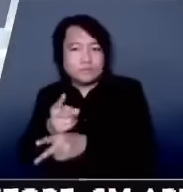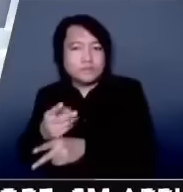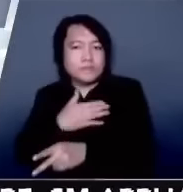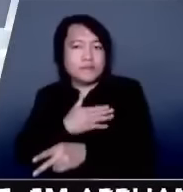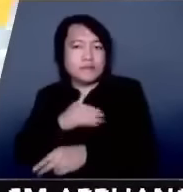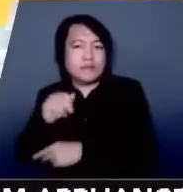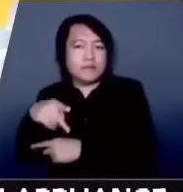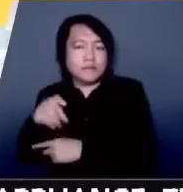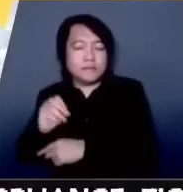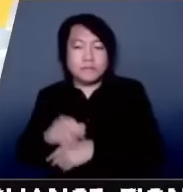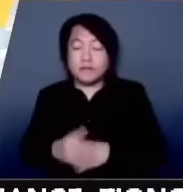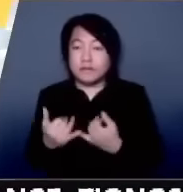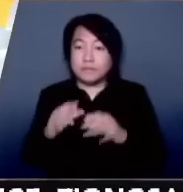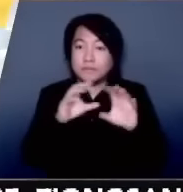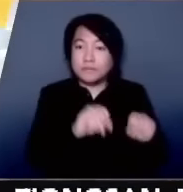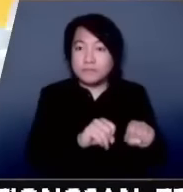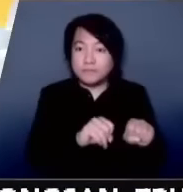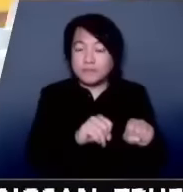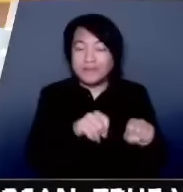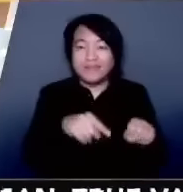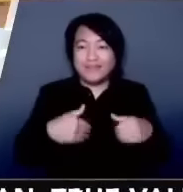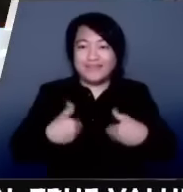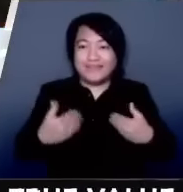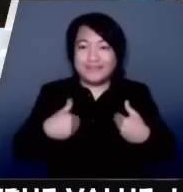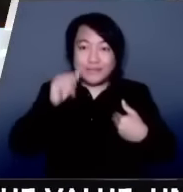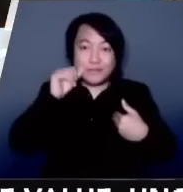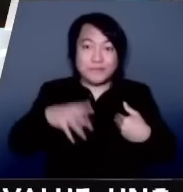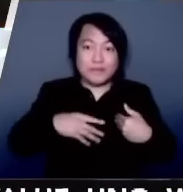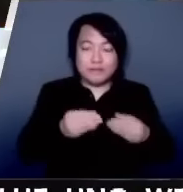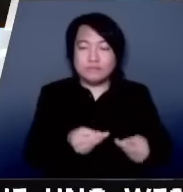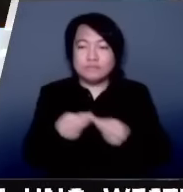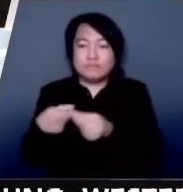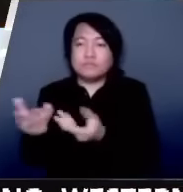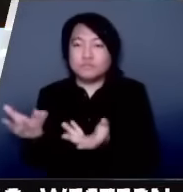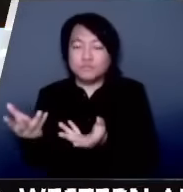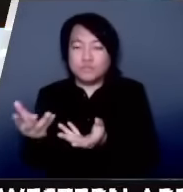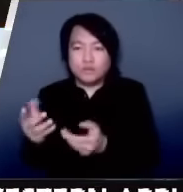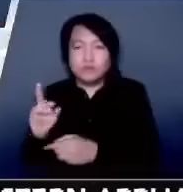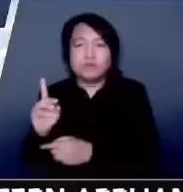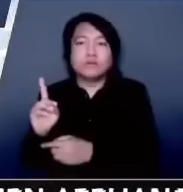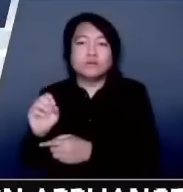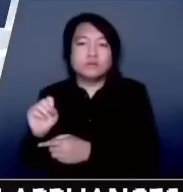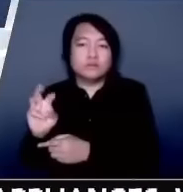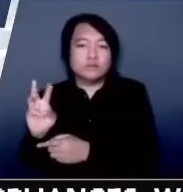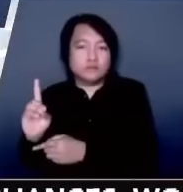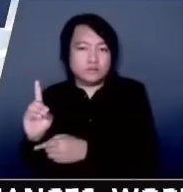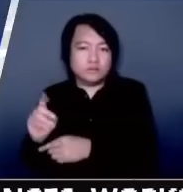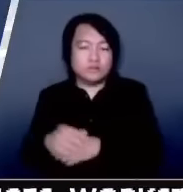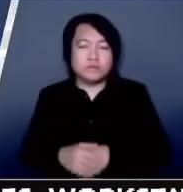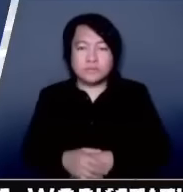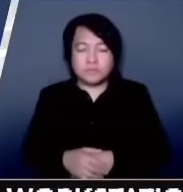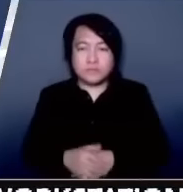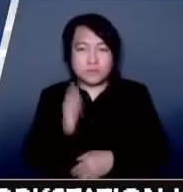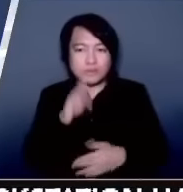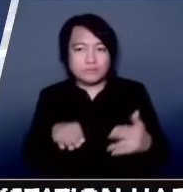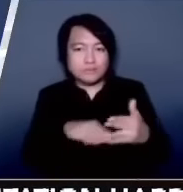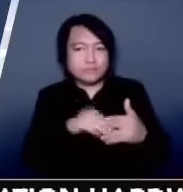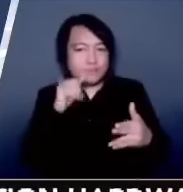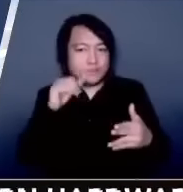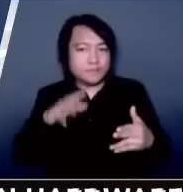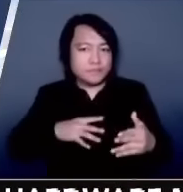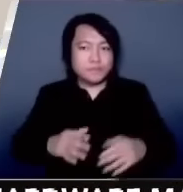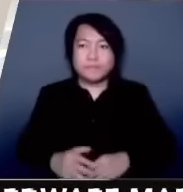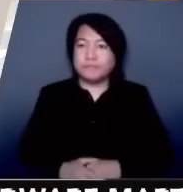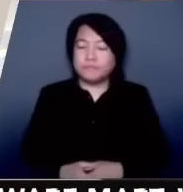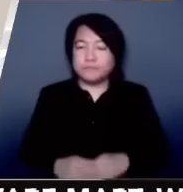sa DSWD. Maharap ang dalawa sa reklamong paglabag sa Comprehensive Dangerous Drugs Act. Ito ang unang balita. James